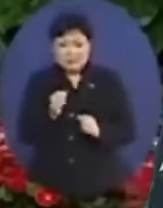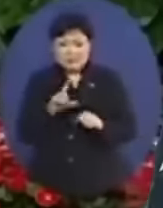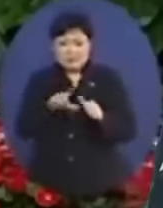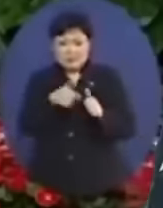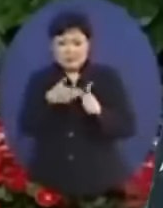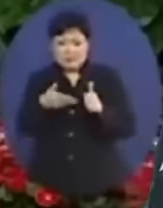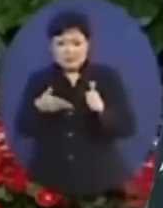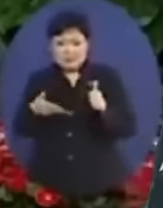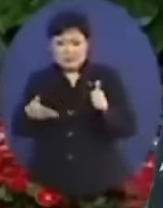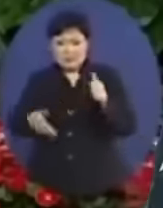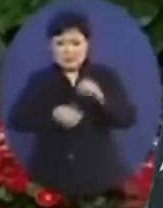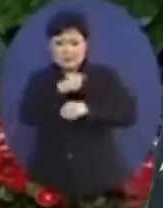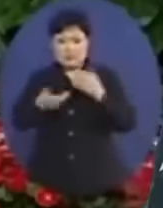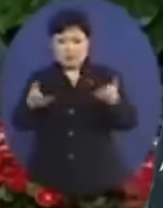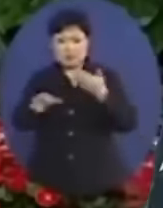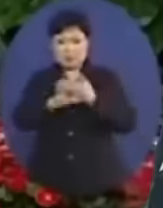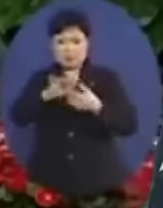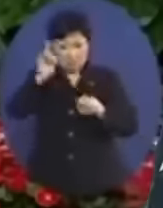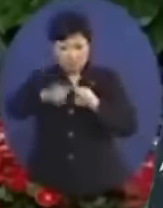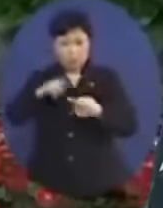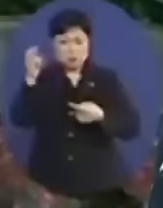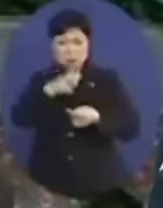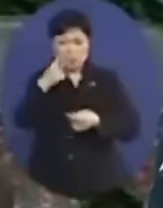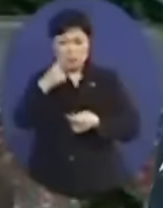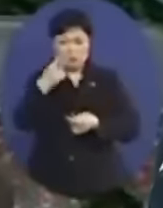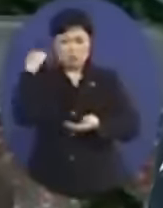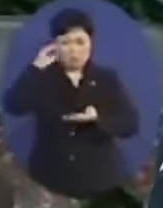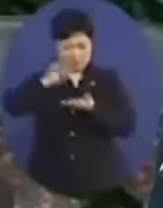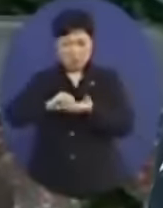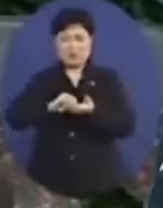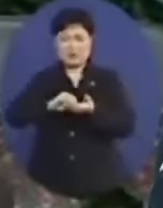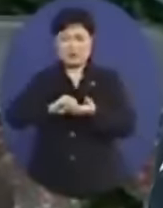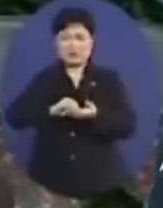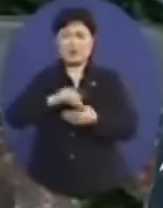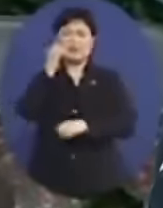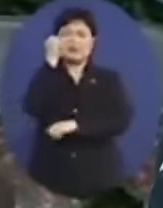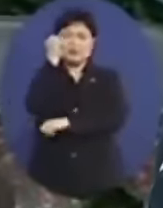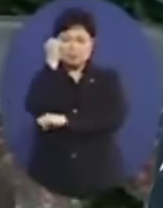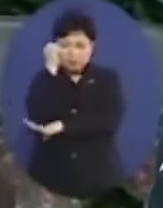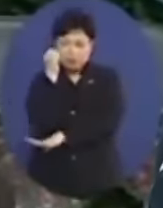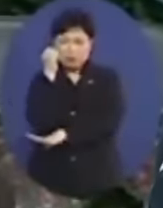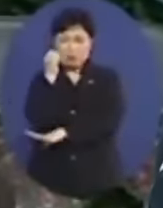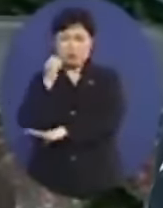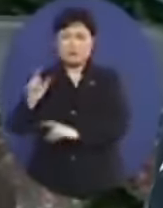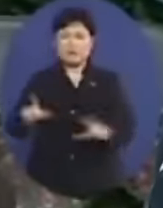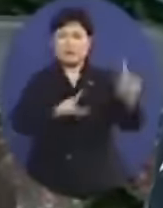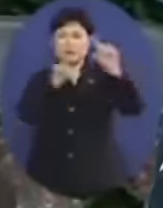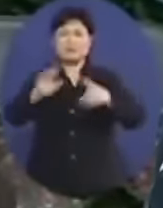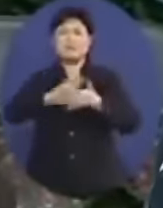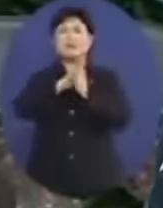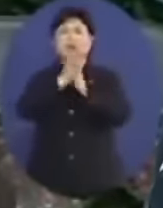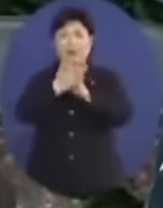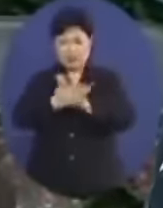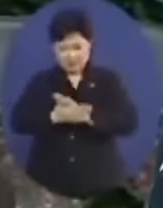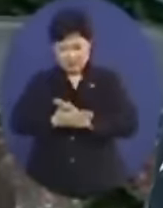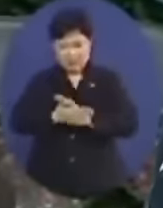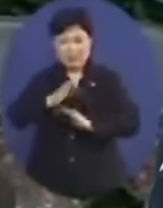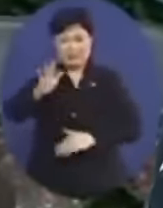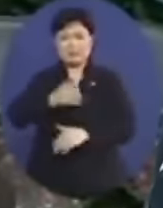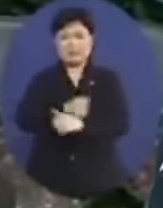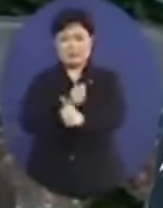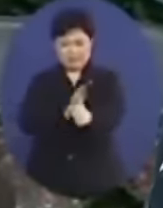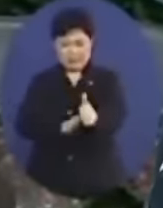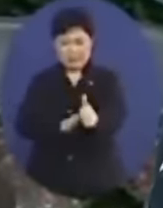놓아주면 또 옛날로 돌아가는 것입니다 근본적으로 삶이 변화돼야 돼요 아멘